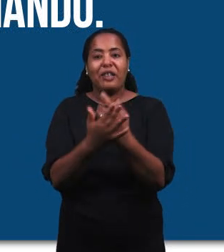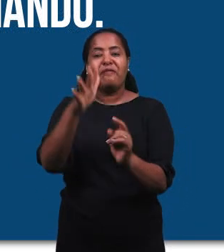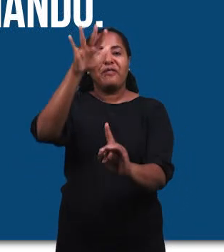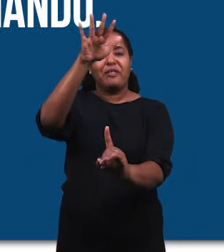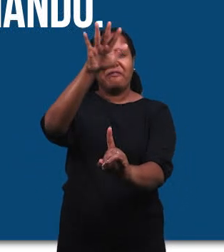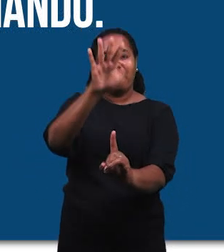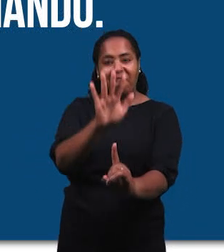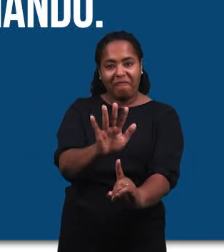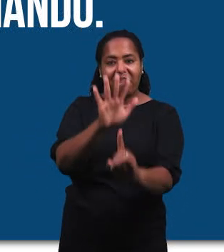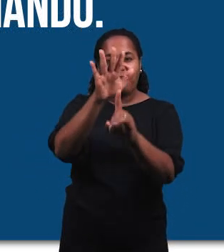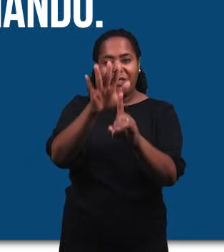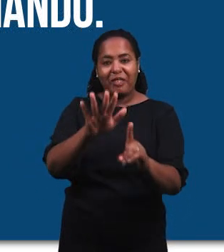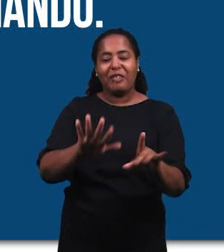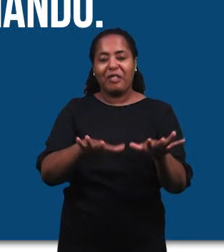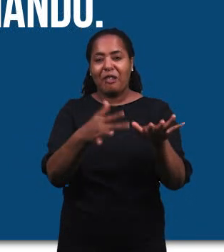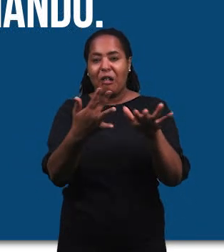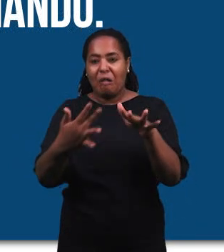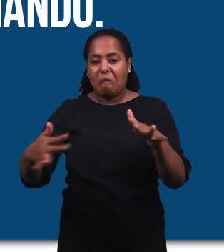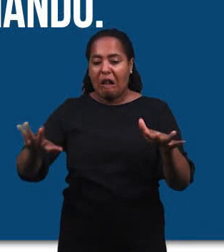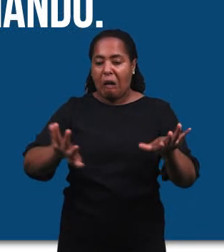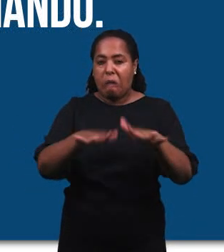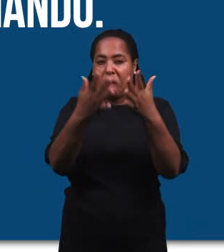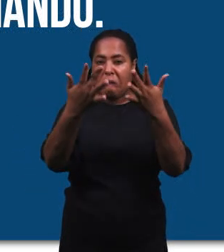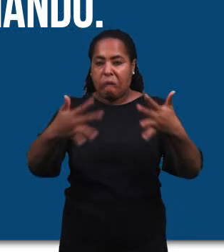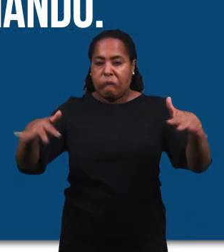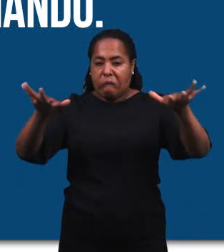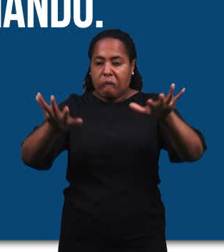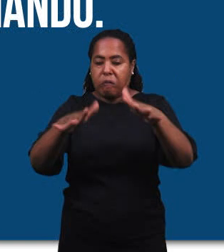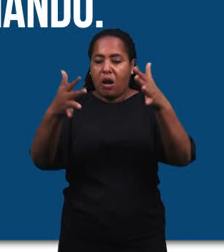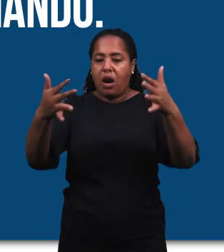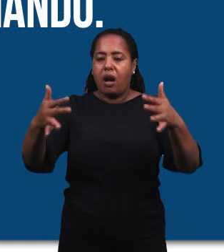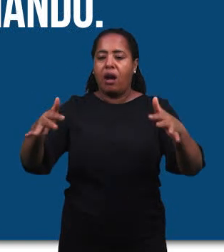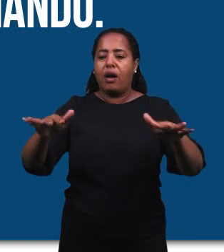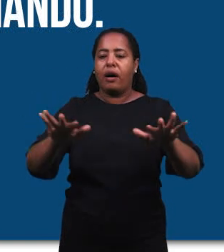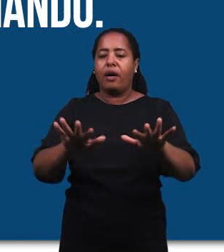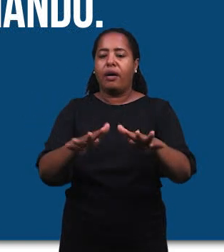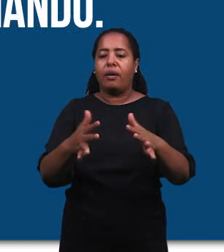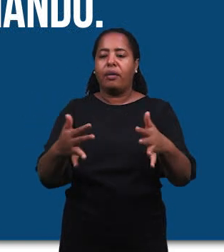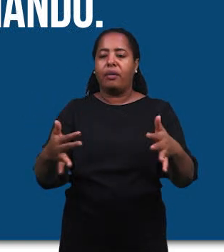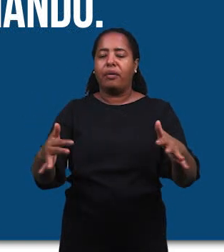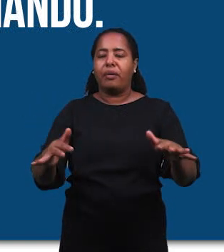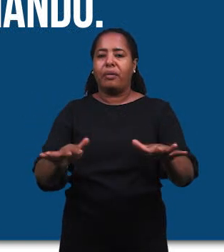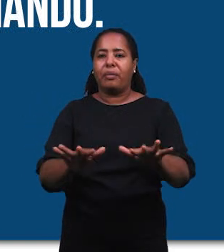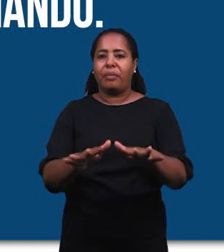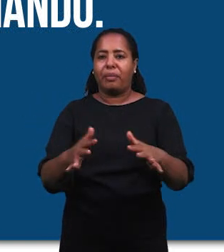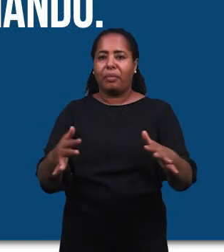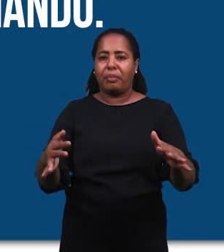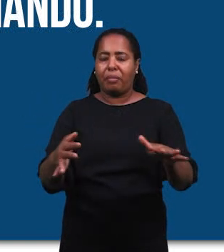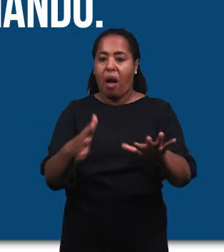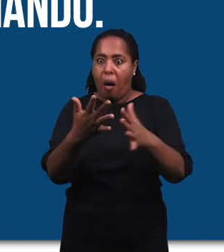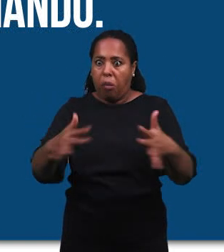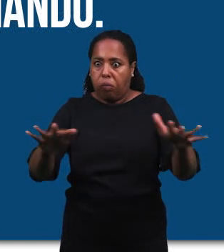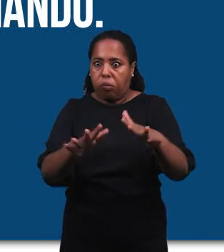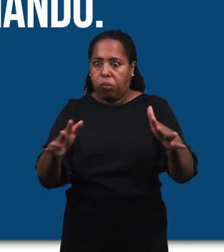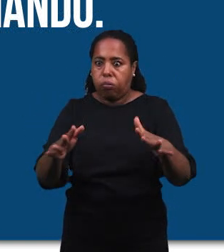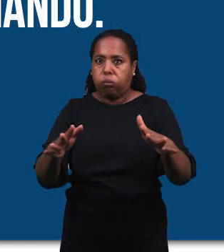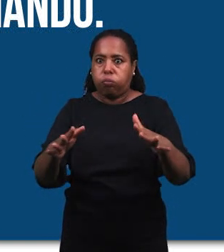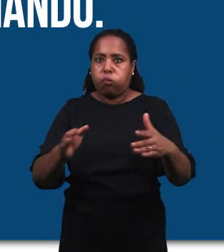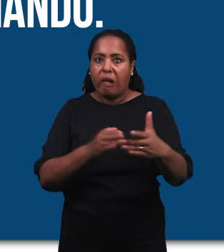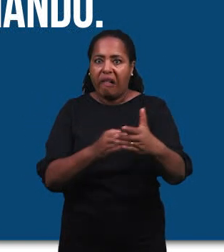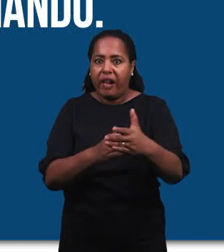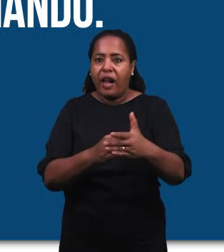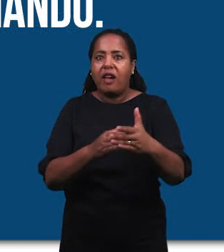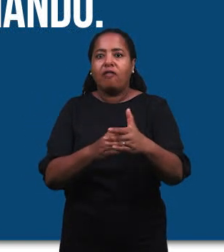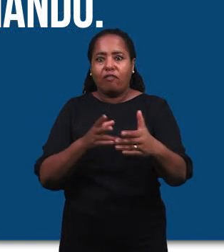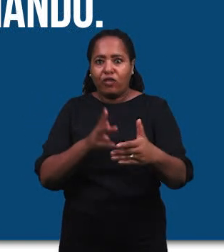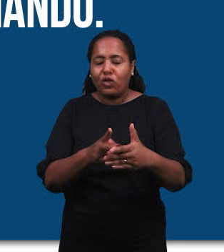же время, но мы видим, как Господь простирает руки, чтобы успокоилась буря. И эта буря не может